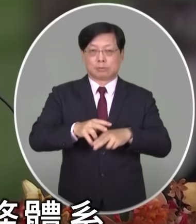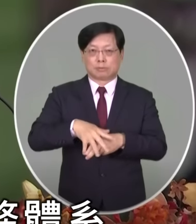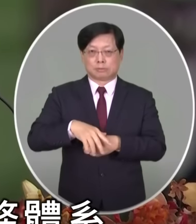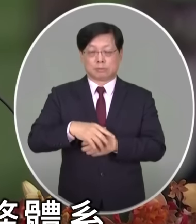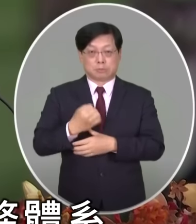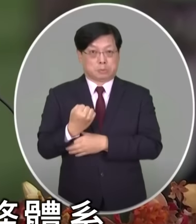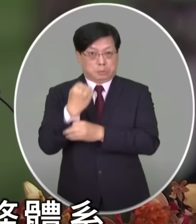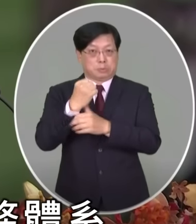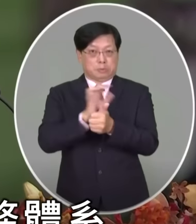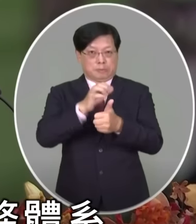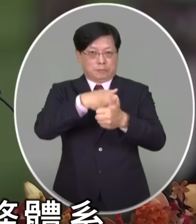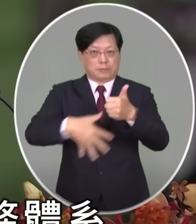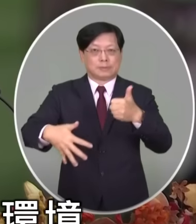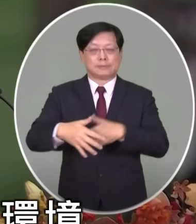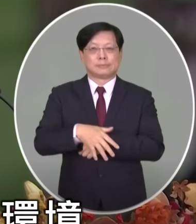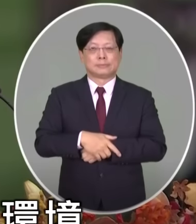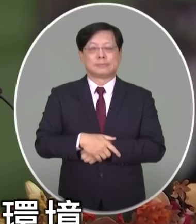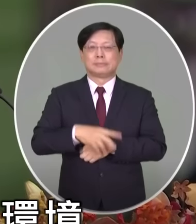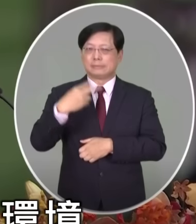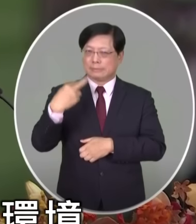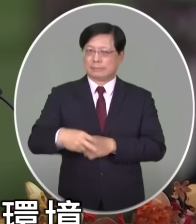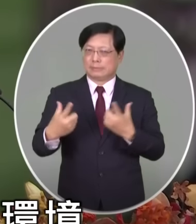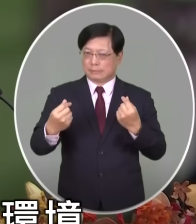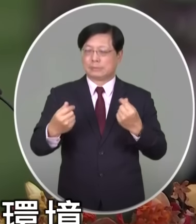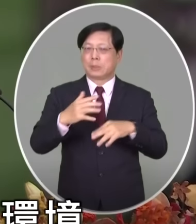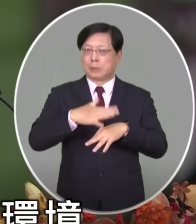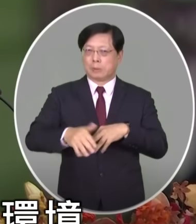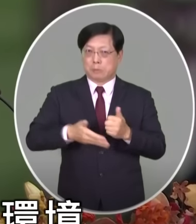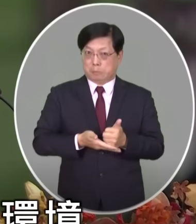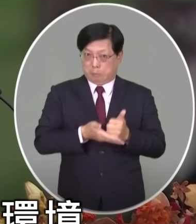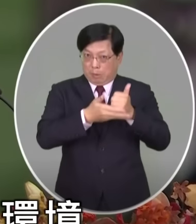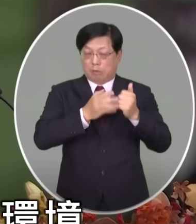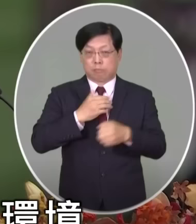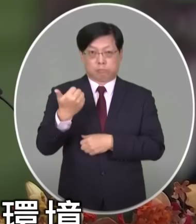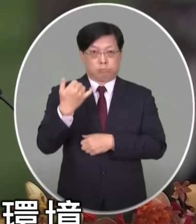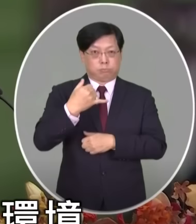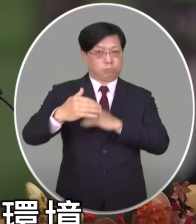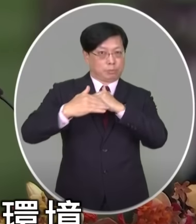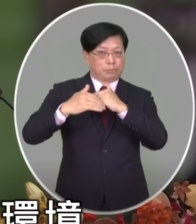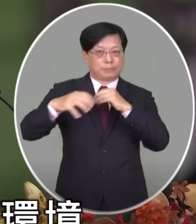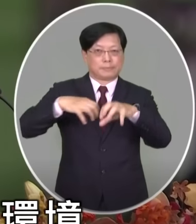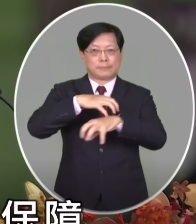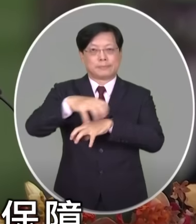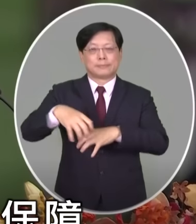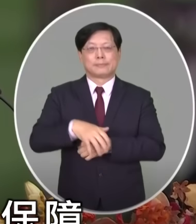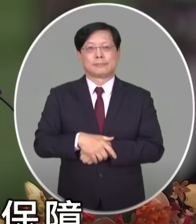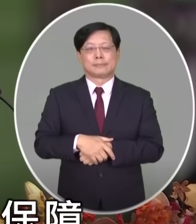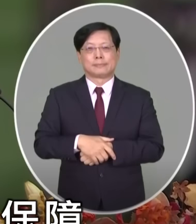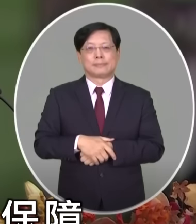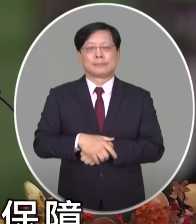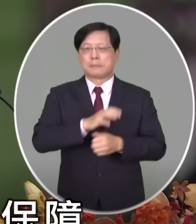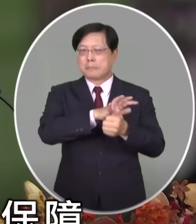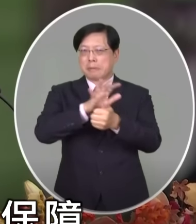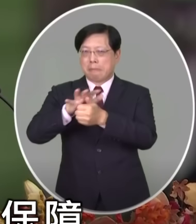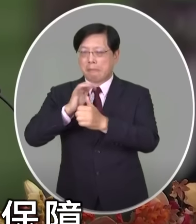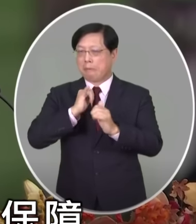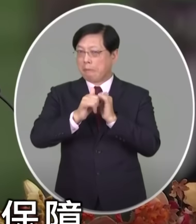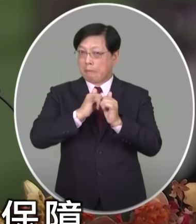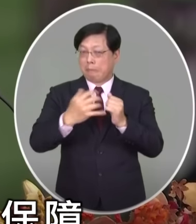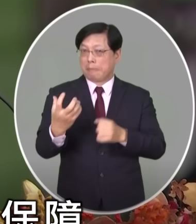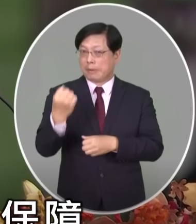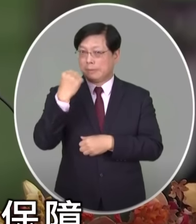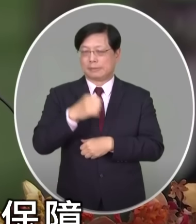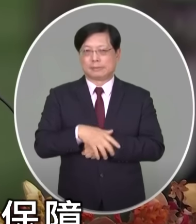支持服务体系，也会有更尊重性别平等的环境，让每一位国民的权